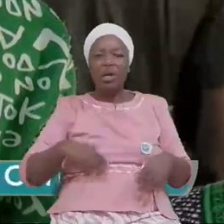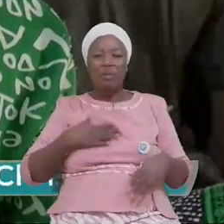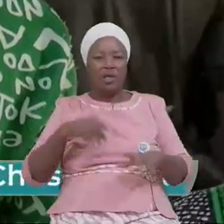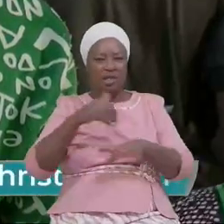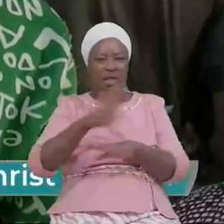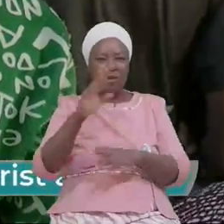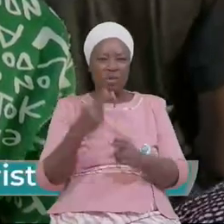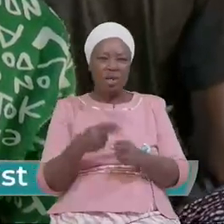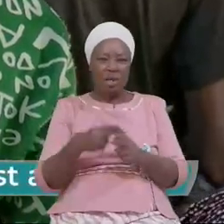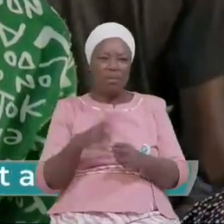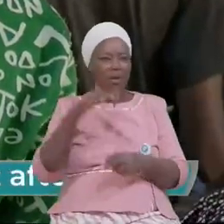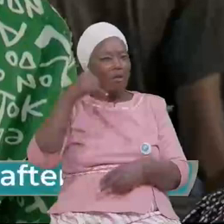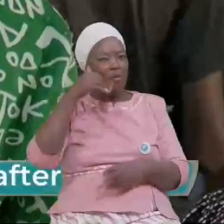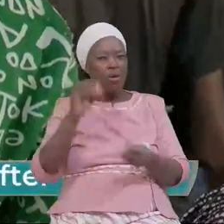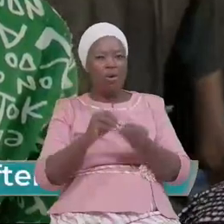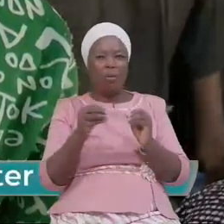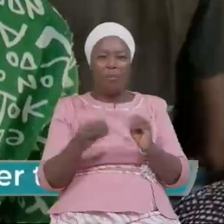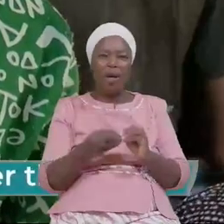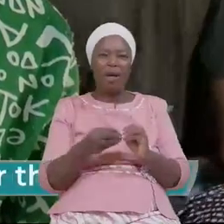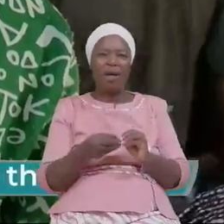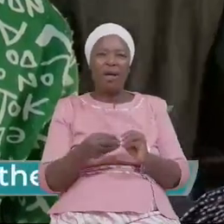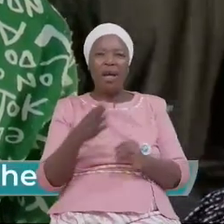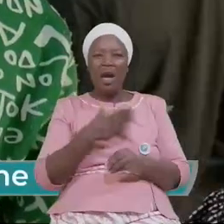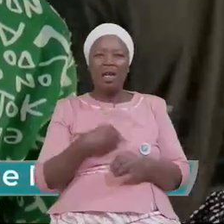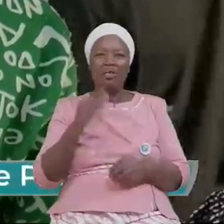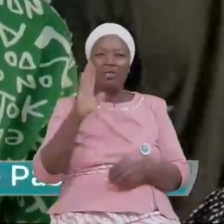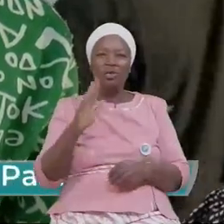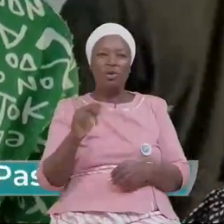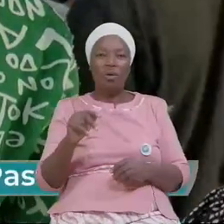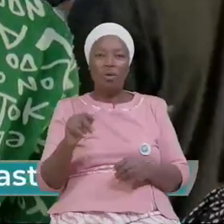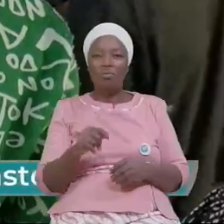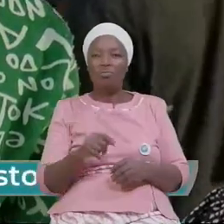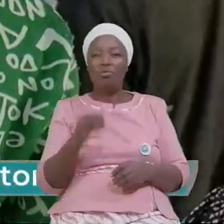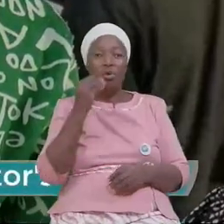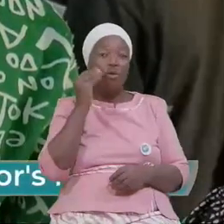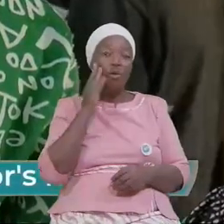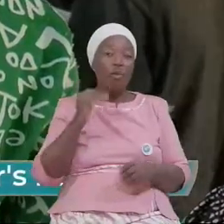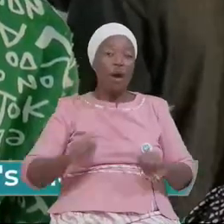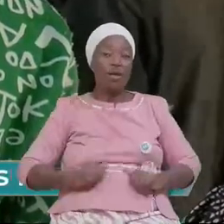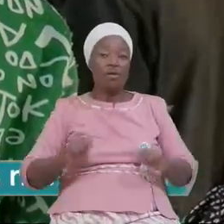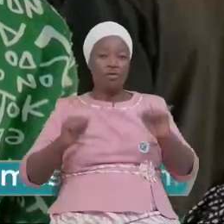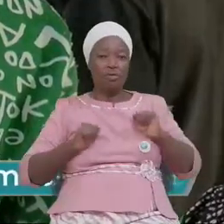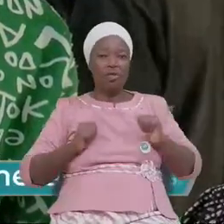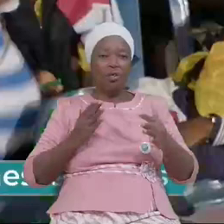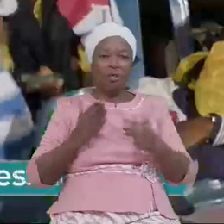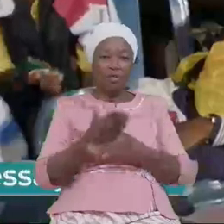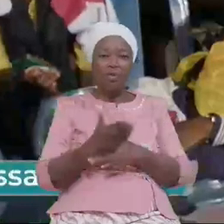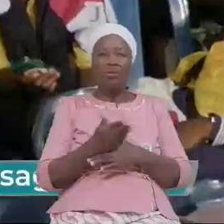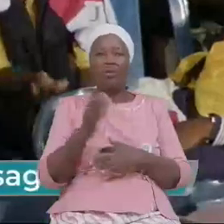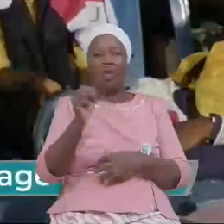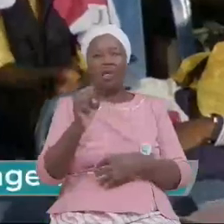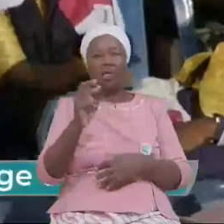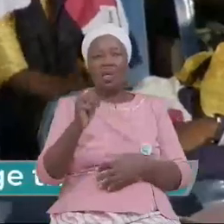envoyez-nous votre nom, votre téléphone, votre adresse par un SMS